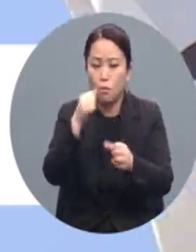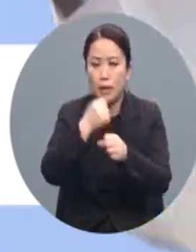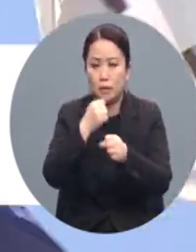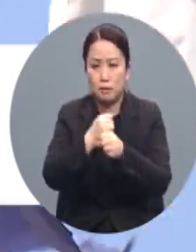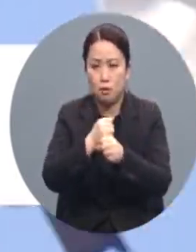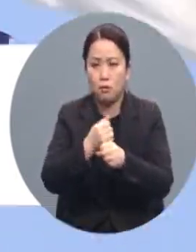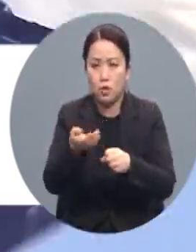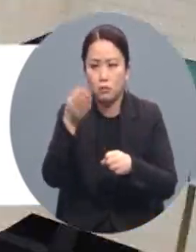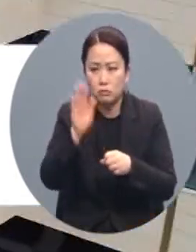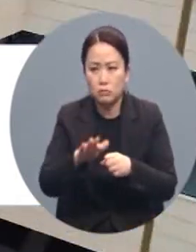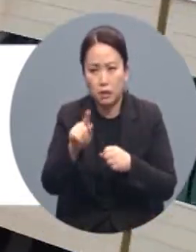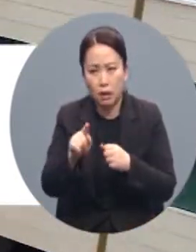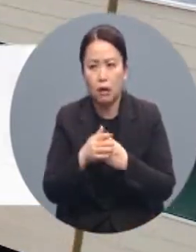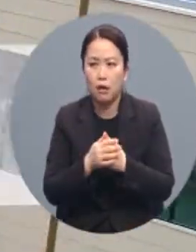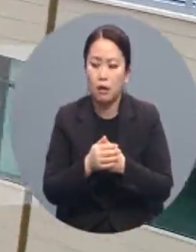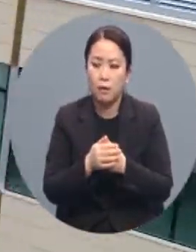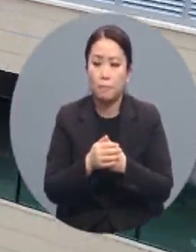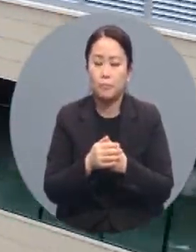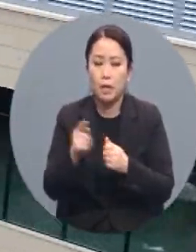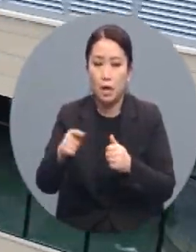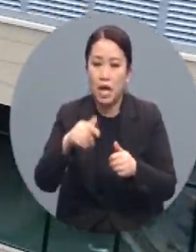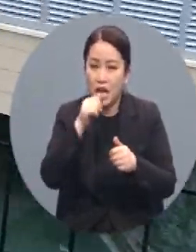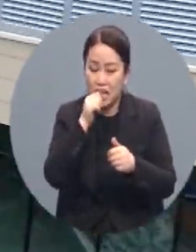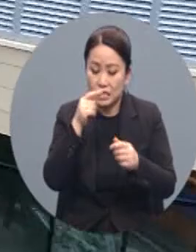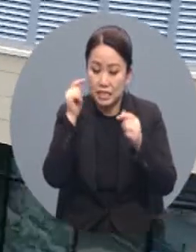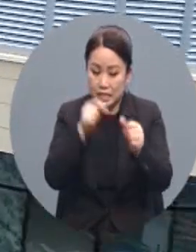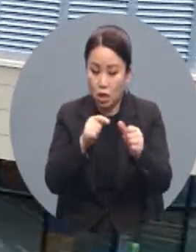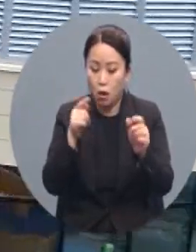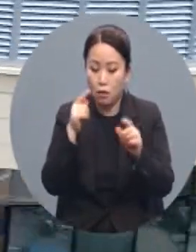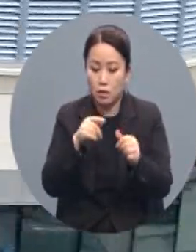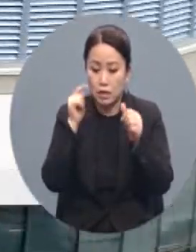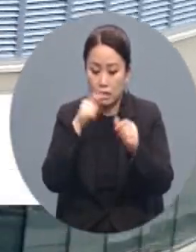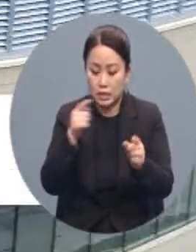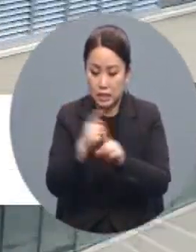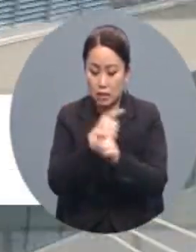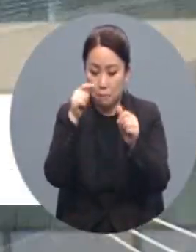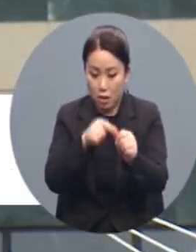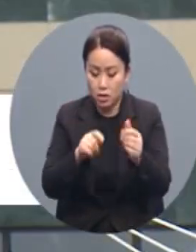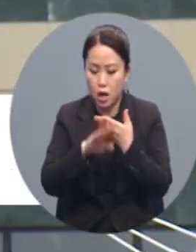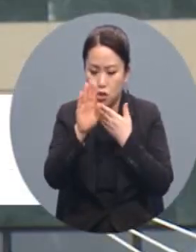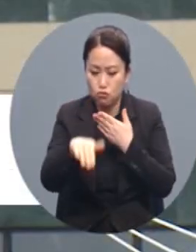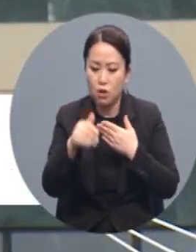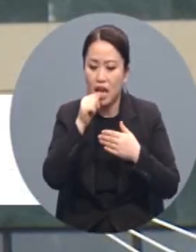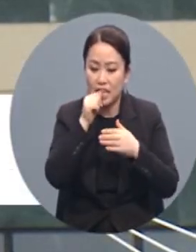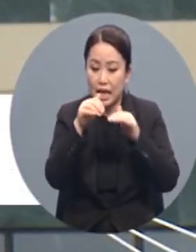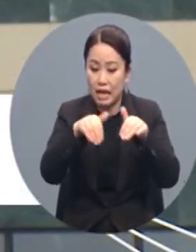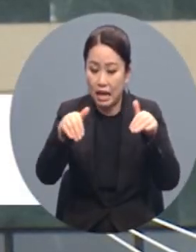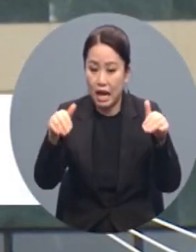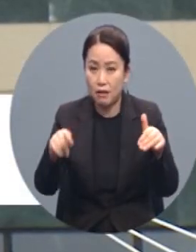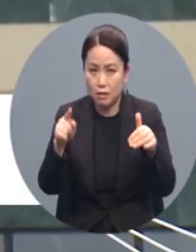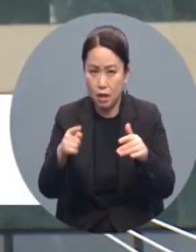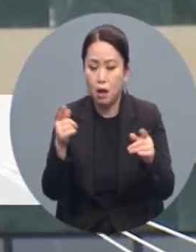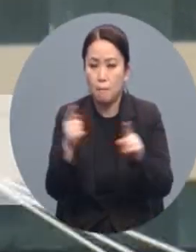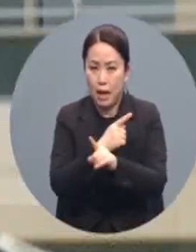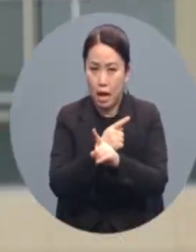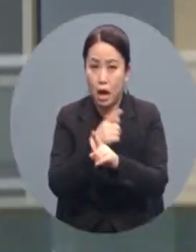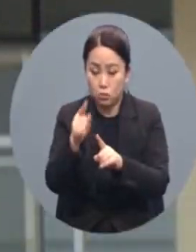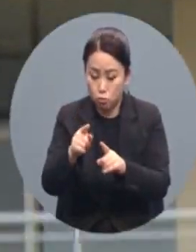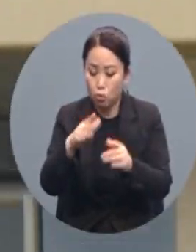진행이 나왔고 시정명령 이후 난간이 교체됐고 부산시는 이를 토대로 지난 4일 사용 승인을